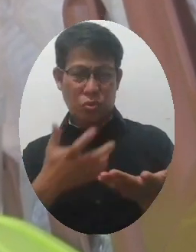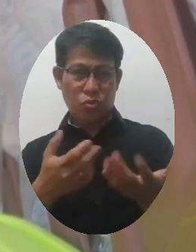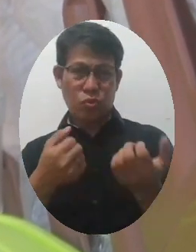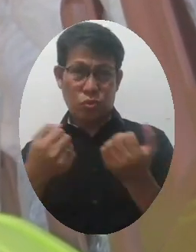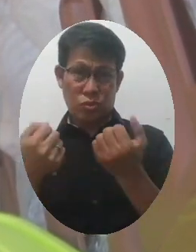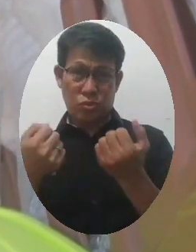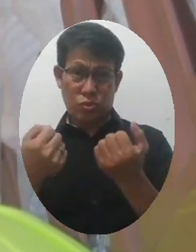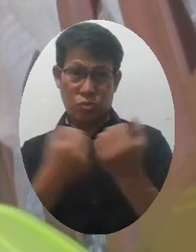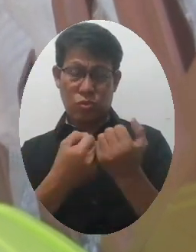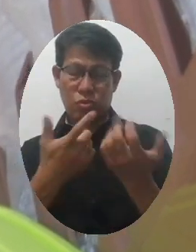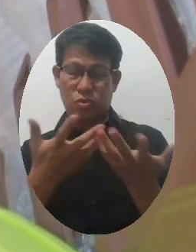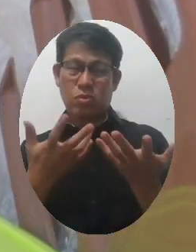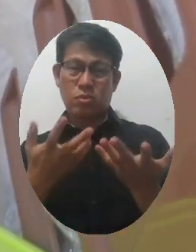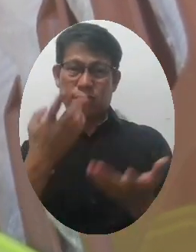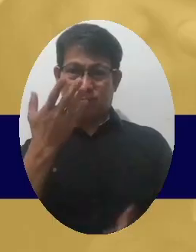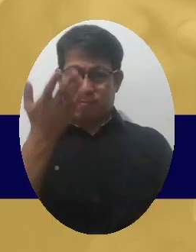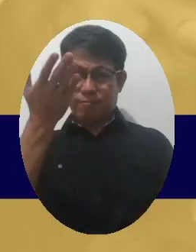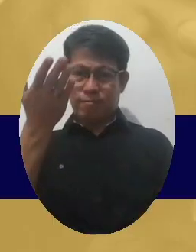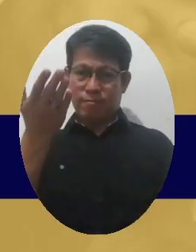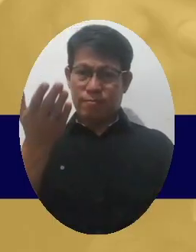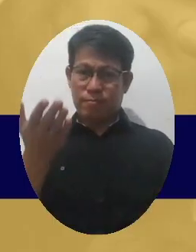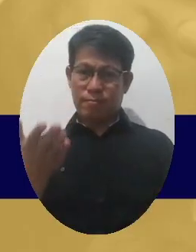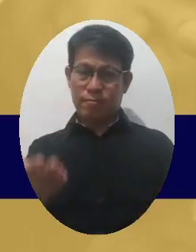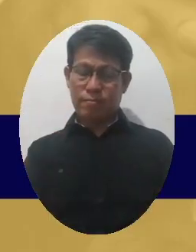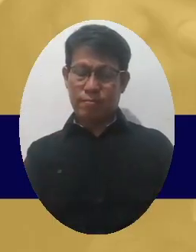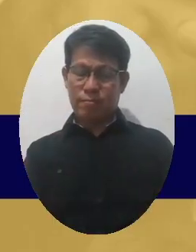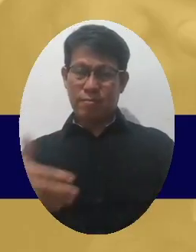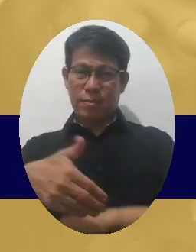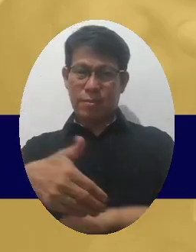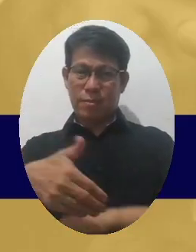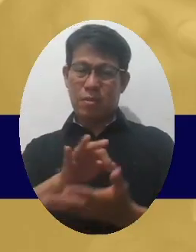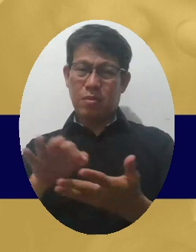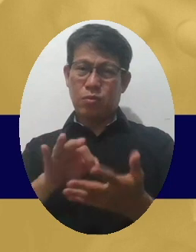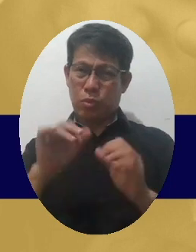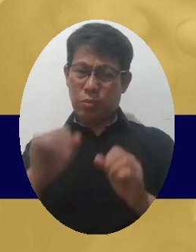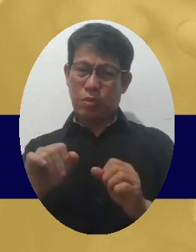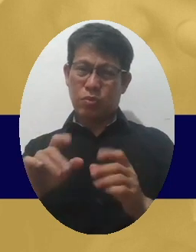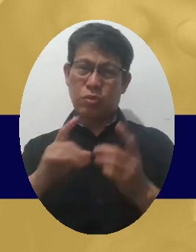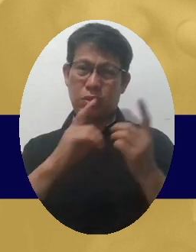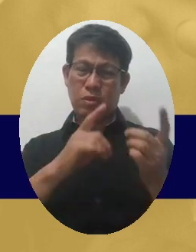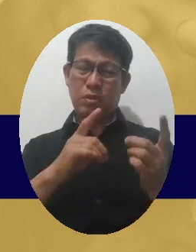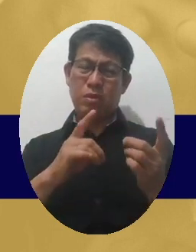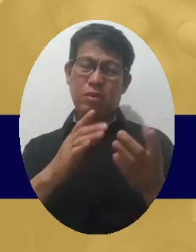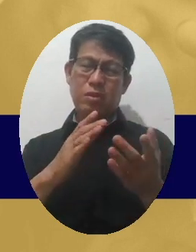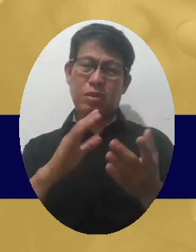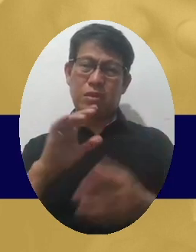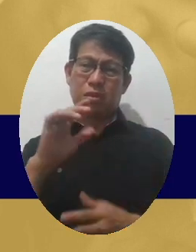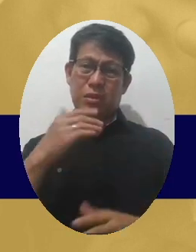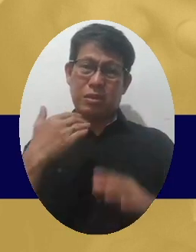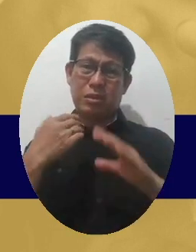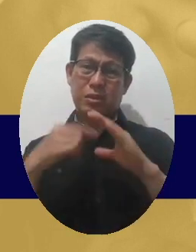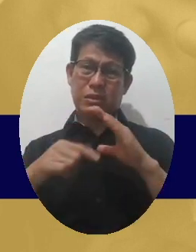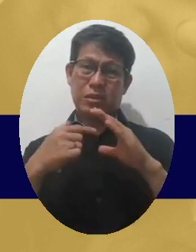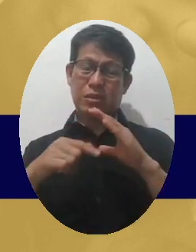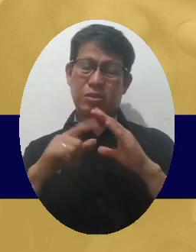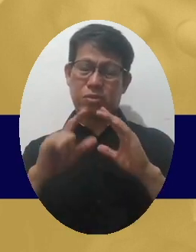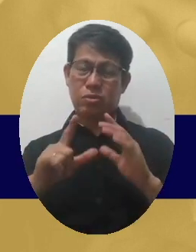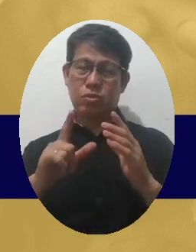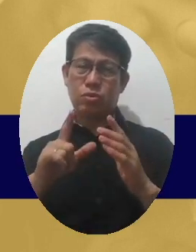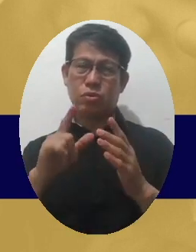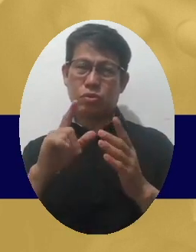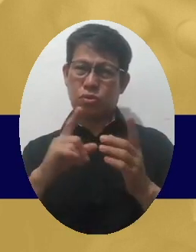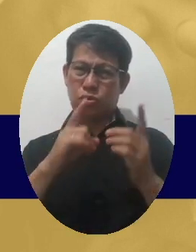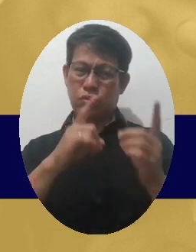Para sa mga nais magpadala ng tulong, nasa screen natin ang ating mga bank accounts. Pwede rin kayong mag-donate sa pamamagitan ng